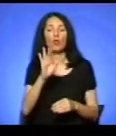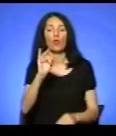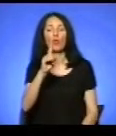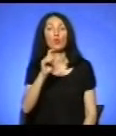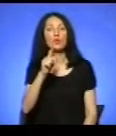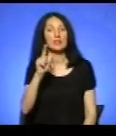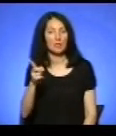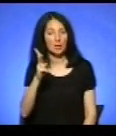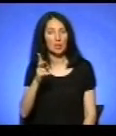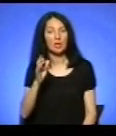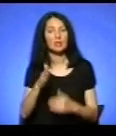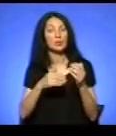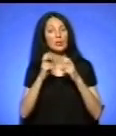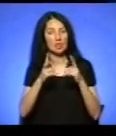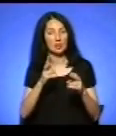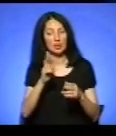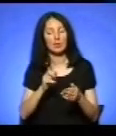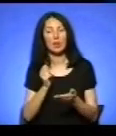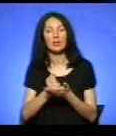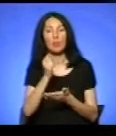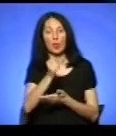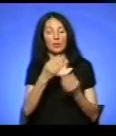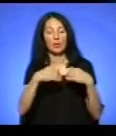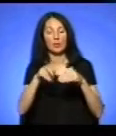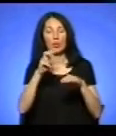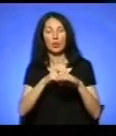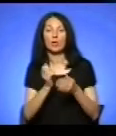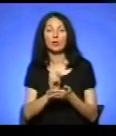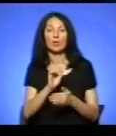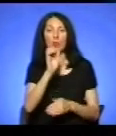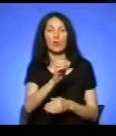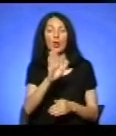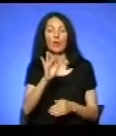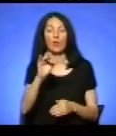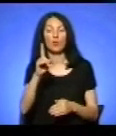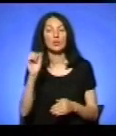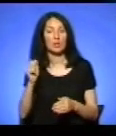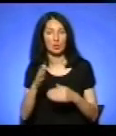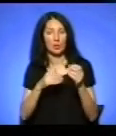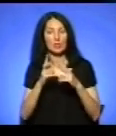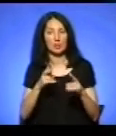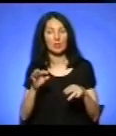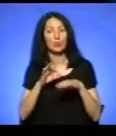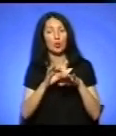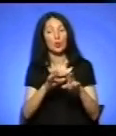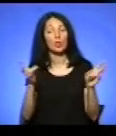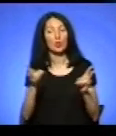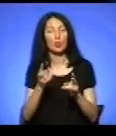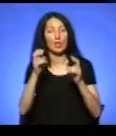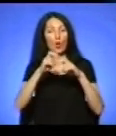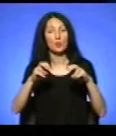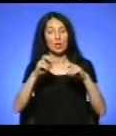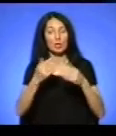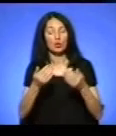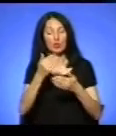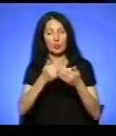спеціалістів. За направленням сімейного лікаря він його скеровує до вузьких спеціалістів. Проводить необхідні обстеження. Якщо це з переліку того, якого